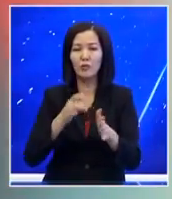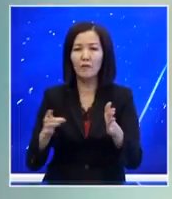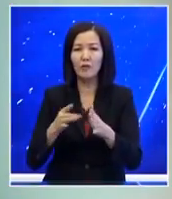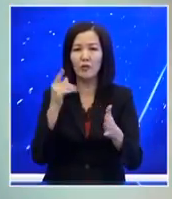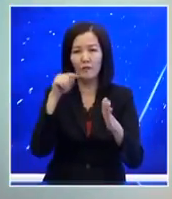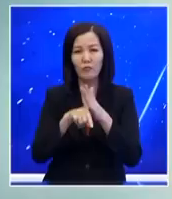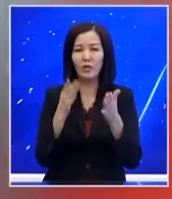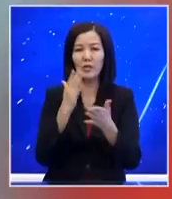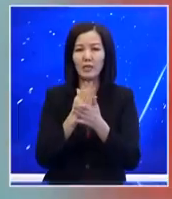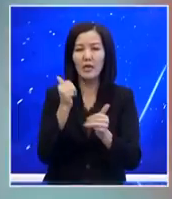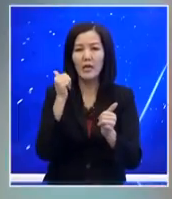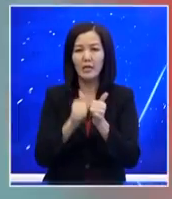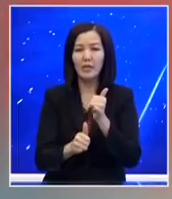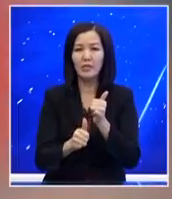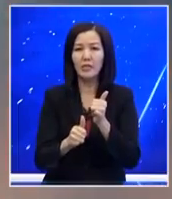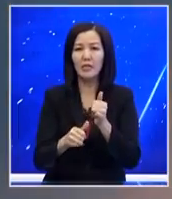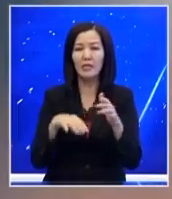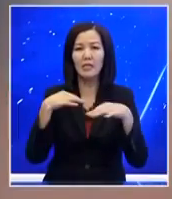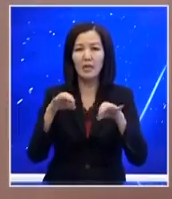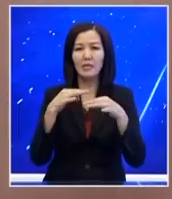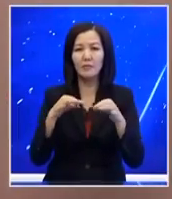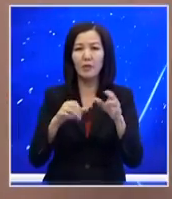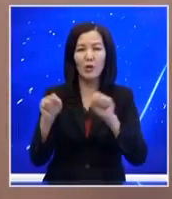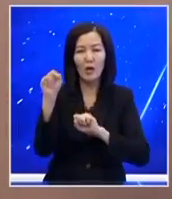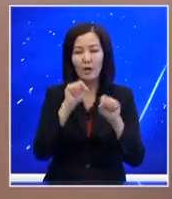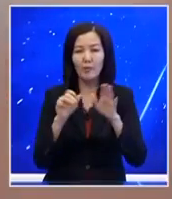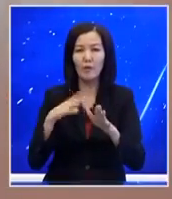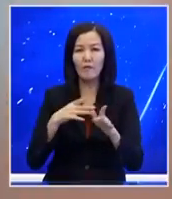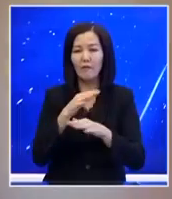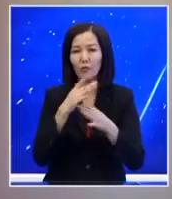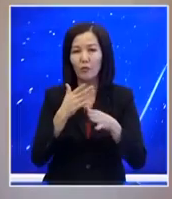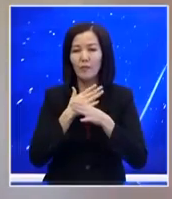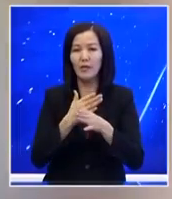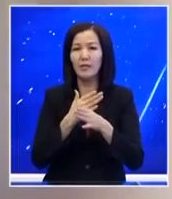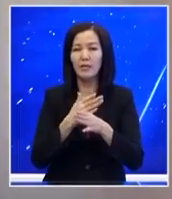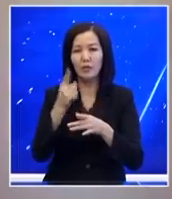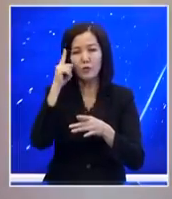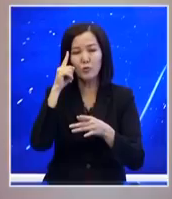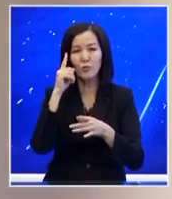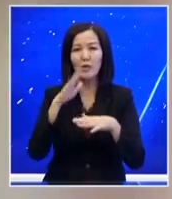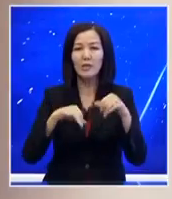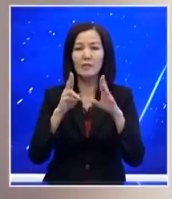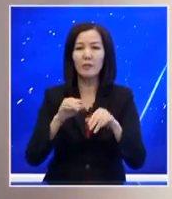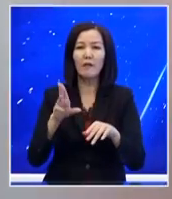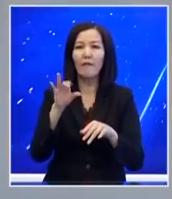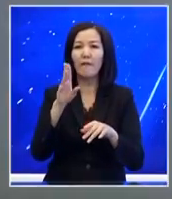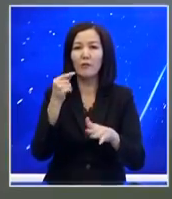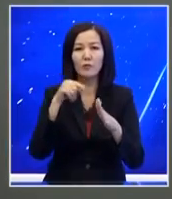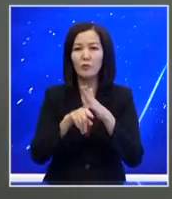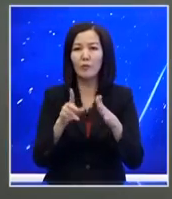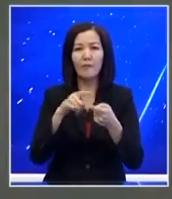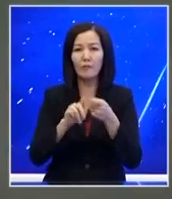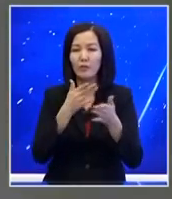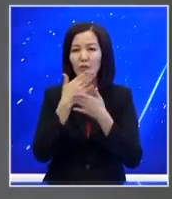и внутренние. Каждая единица транспорта проходит обработку. Во многом благодаря этим мерам, считают специалисты, вирус в район не пробрался. Но